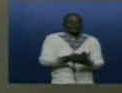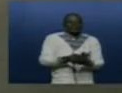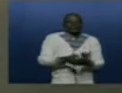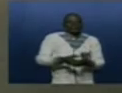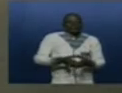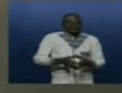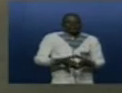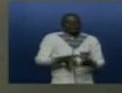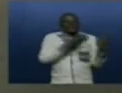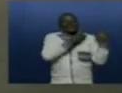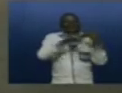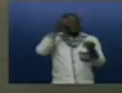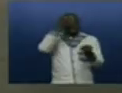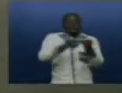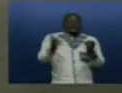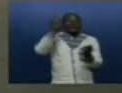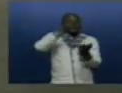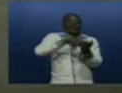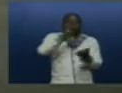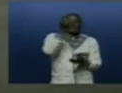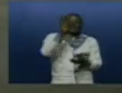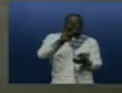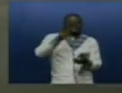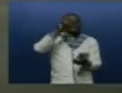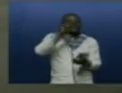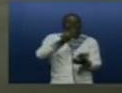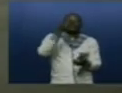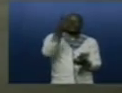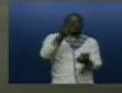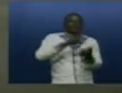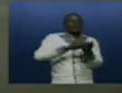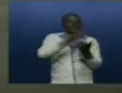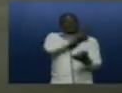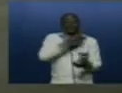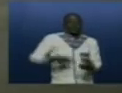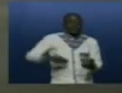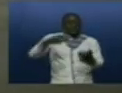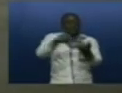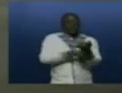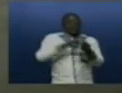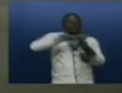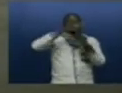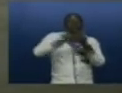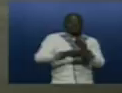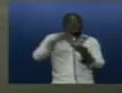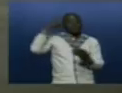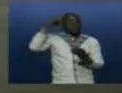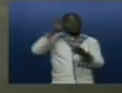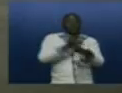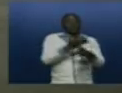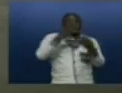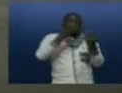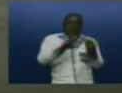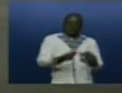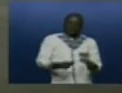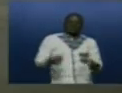Depuis fin 2016 jusqu'à août dernier, 22 diplomates américains, selon un nouveau bilan annoncé hier, ont subi des lésions importantes en raison de ces attaques. Certains ont